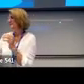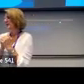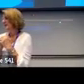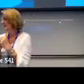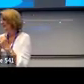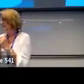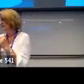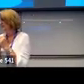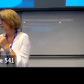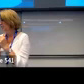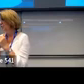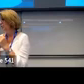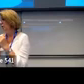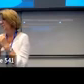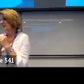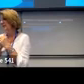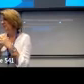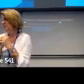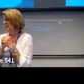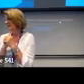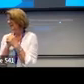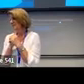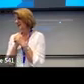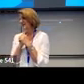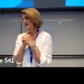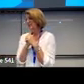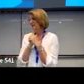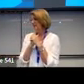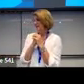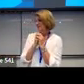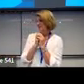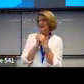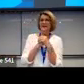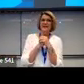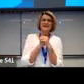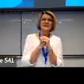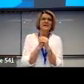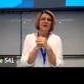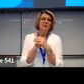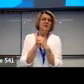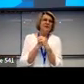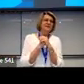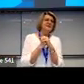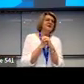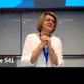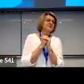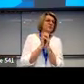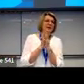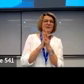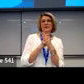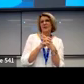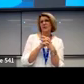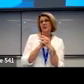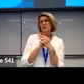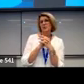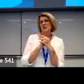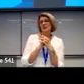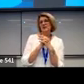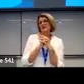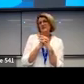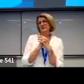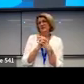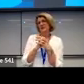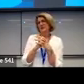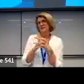là, de nombre finalement de publications par année 2014-2015, peut-être qui est attribuable au